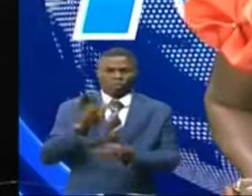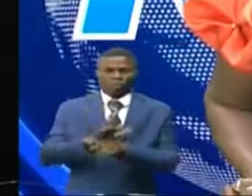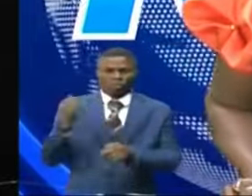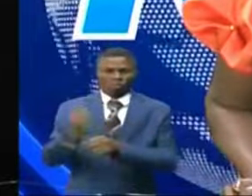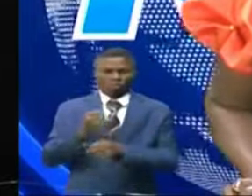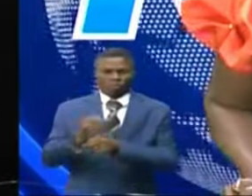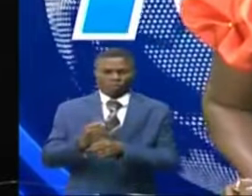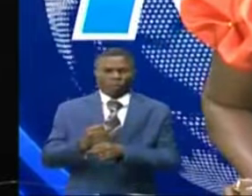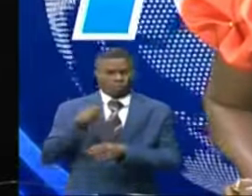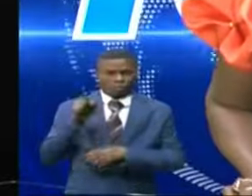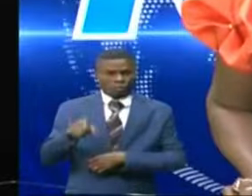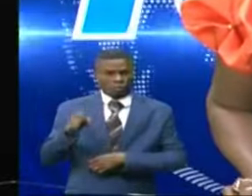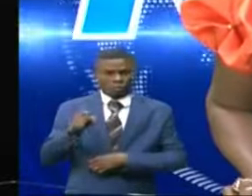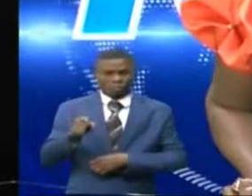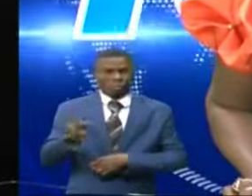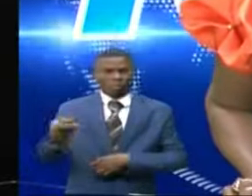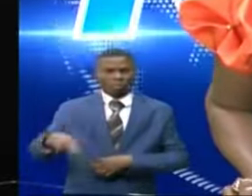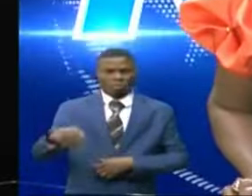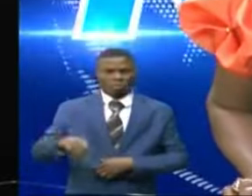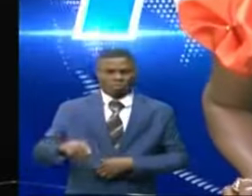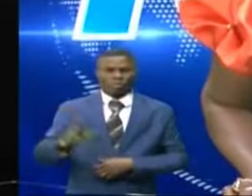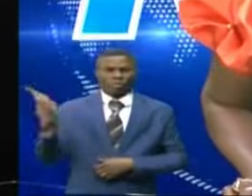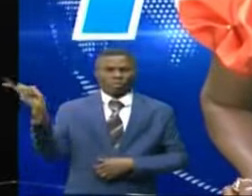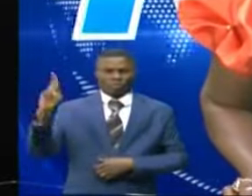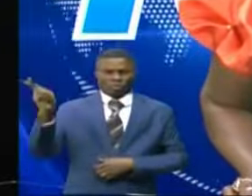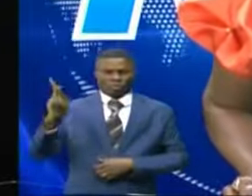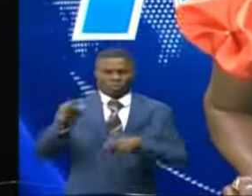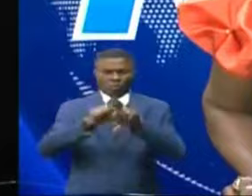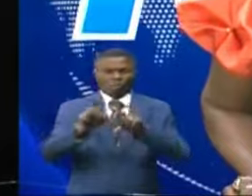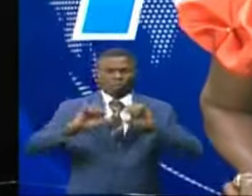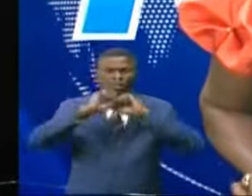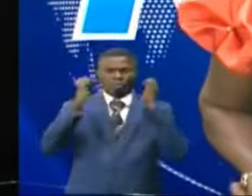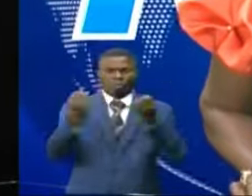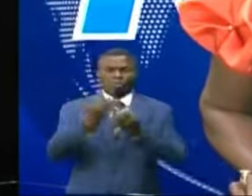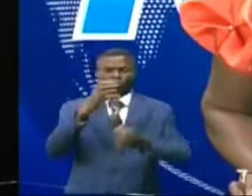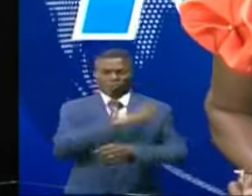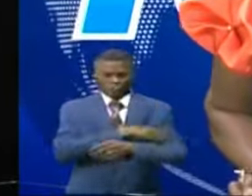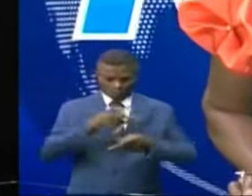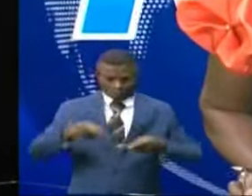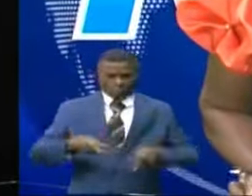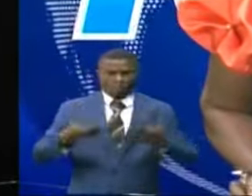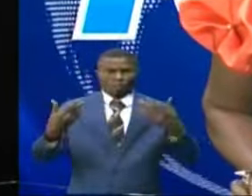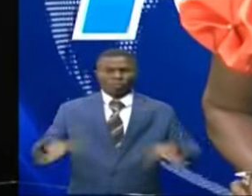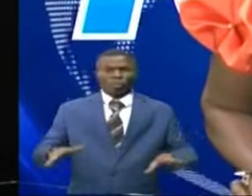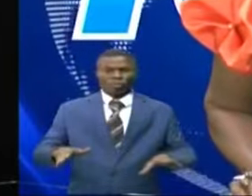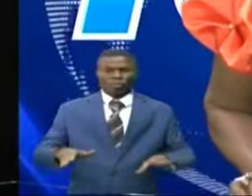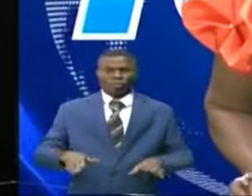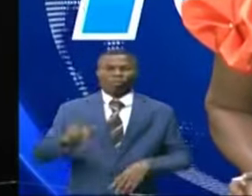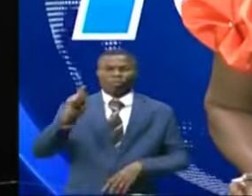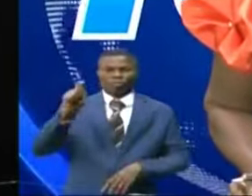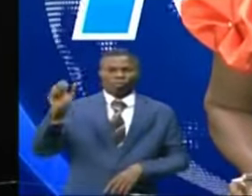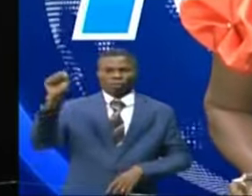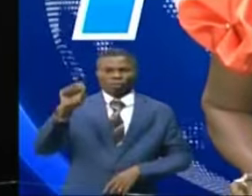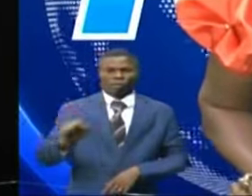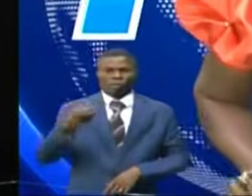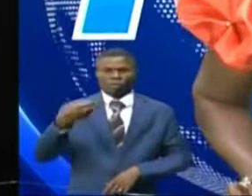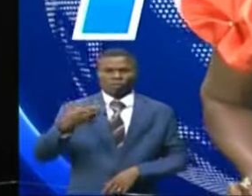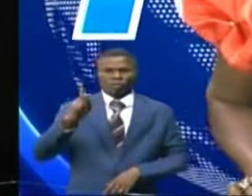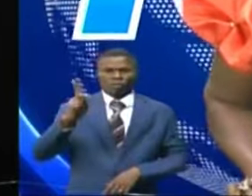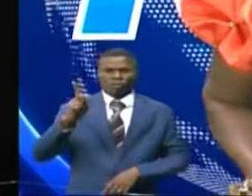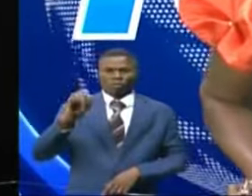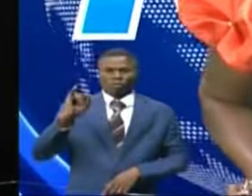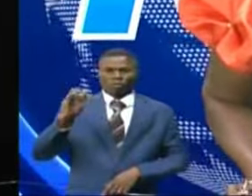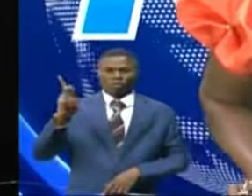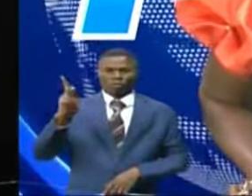services d'assiette de la province du Kasaï et de la société civile a fermé ses portes à Chikapa, un forum